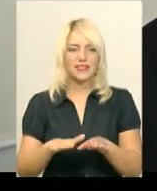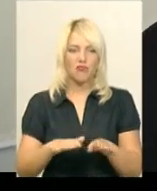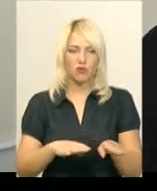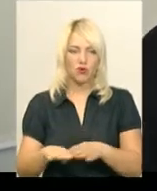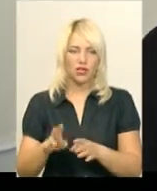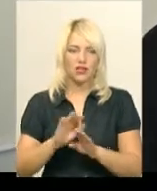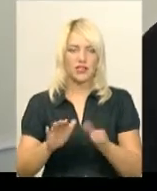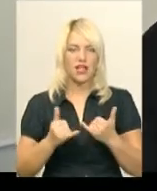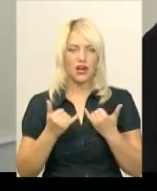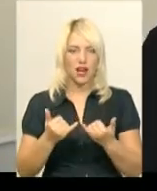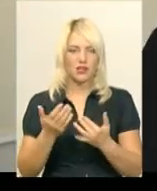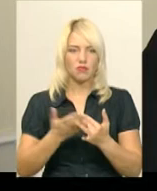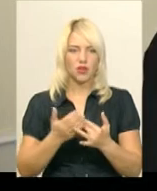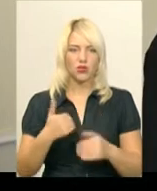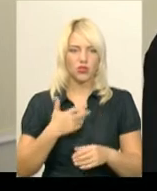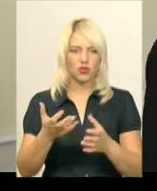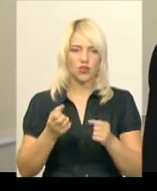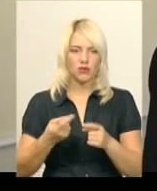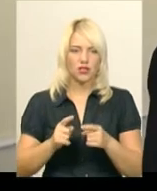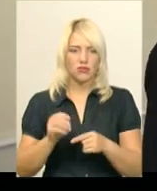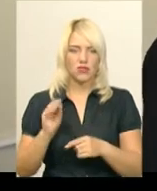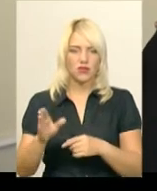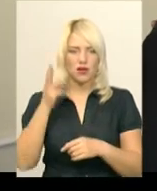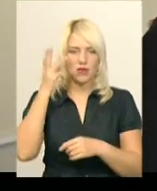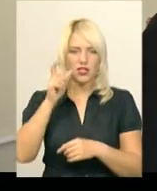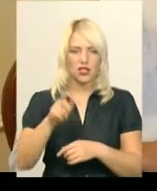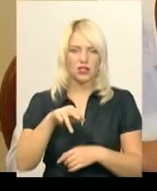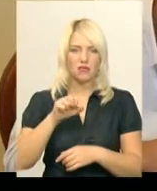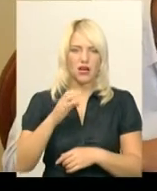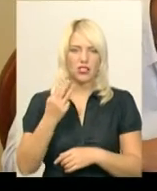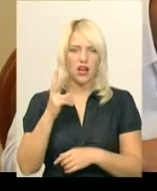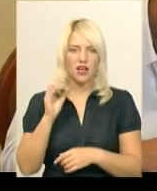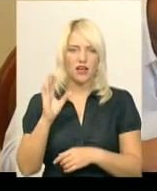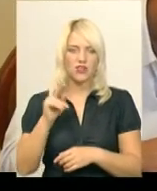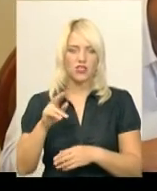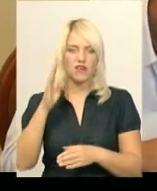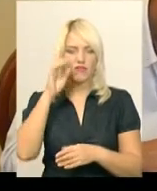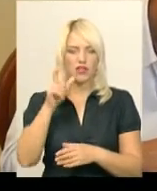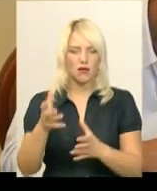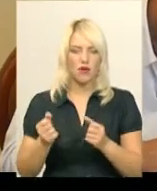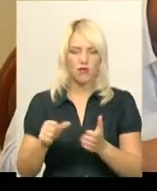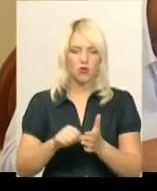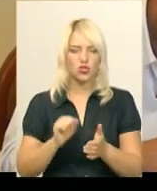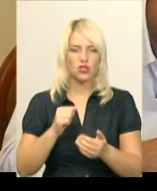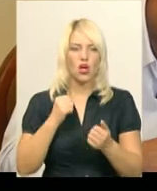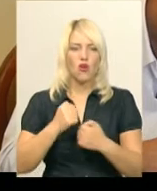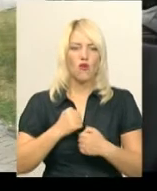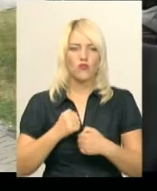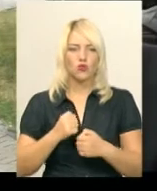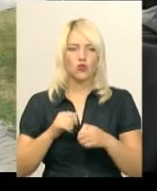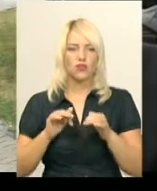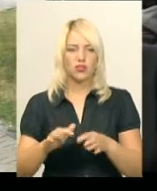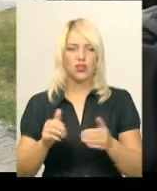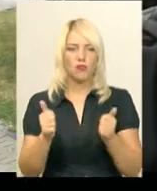Назаради Пільг, каже, хотів отримати це посвідчення хмельничанин Ігор Пашкевич. Він брав участь у військових діях поблизу Донецького аеропорту.